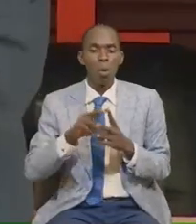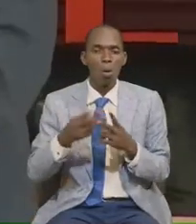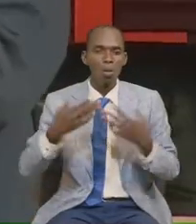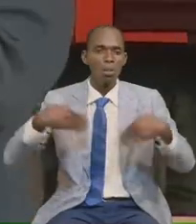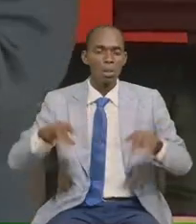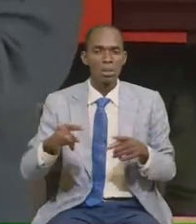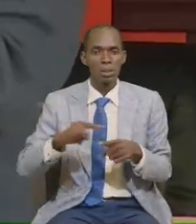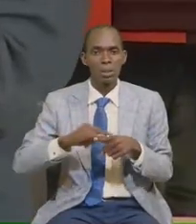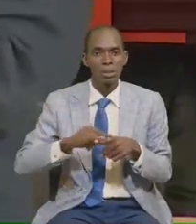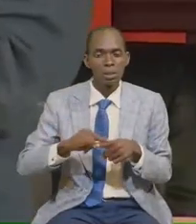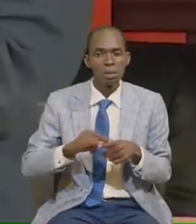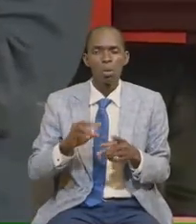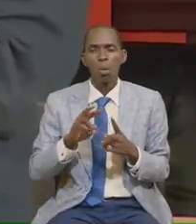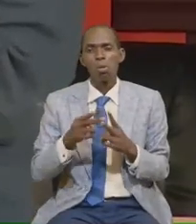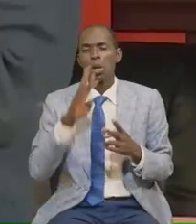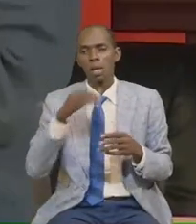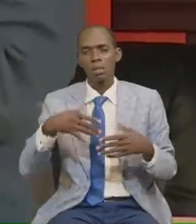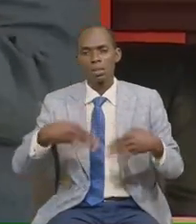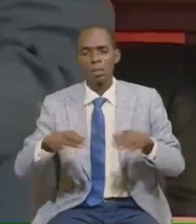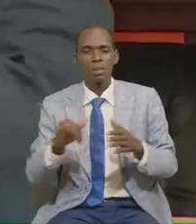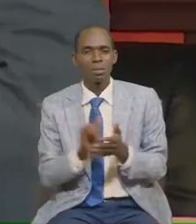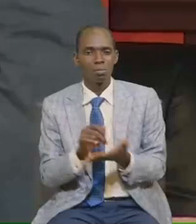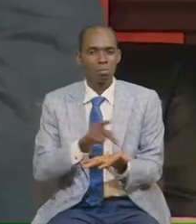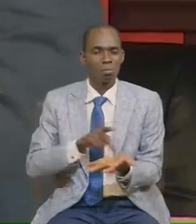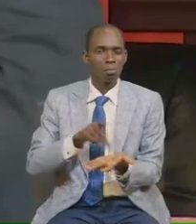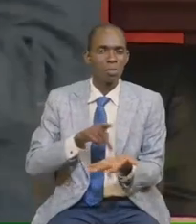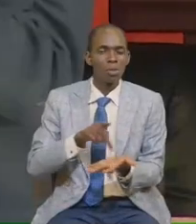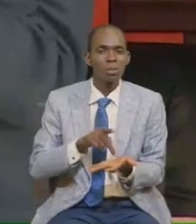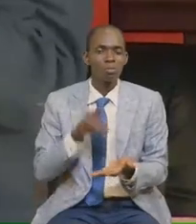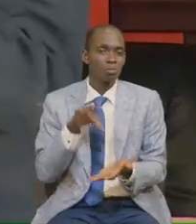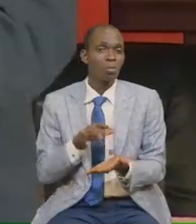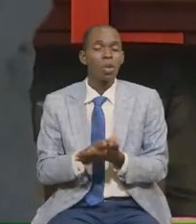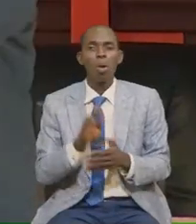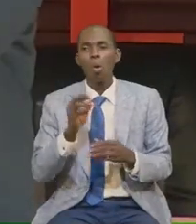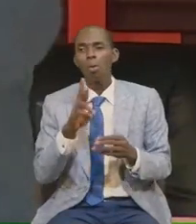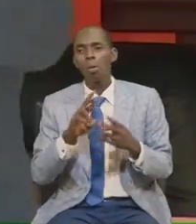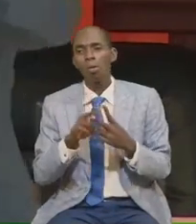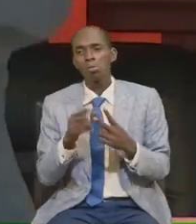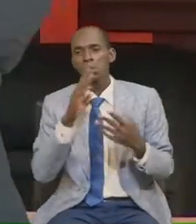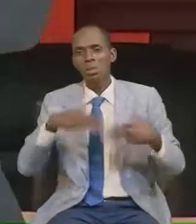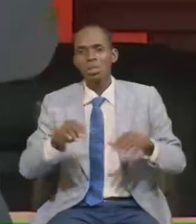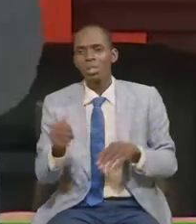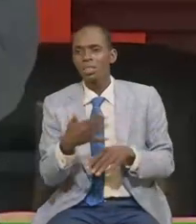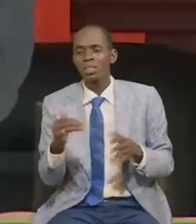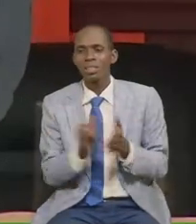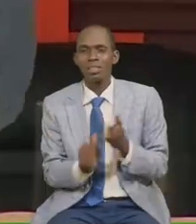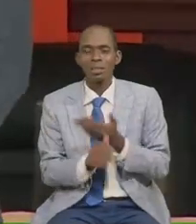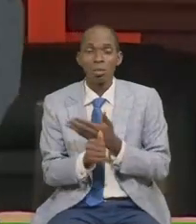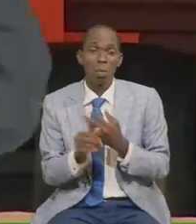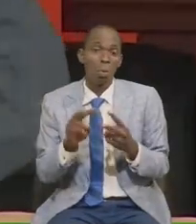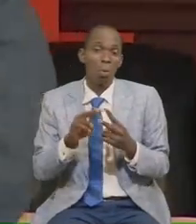poison. Tu vends des choses qui détruisent la vie des autres, ou simplement c'est du vol.